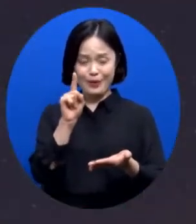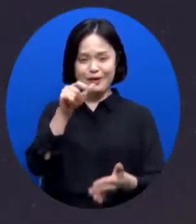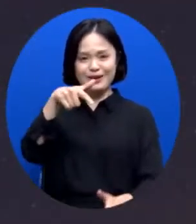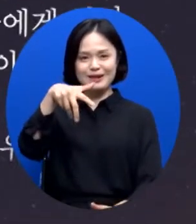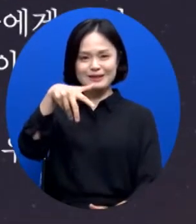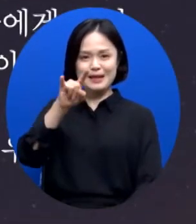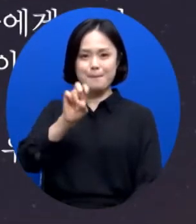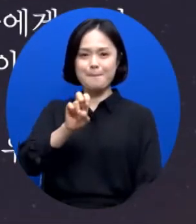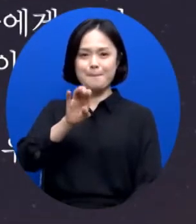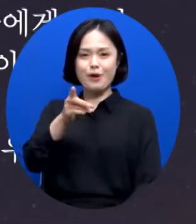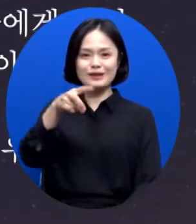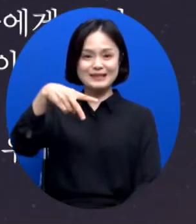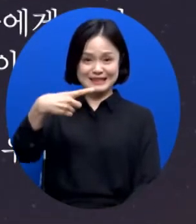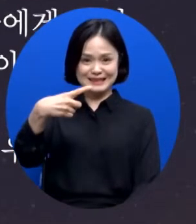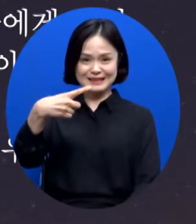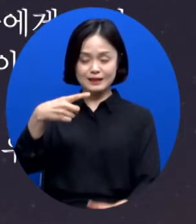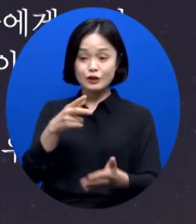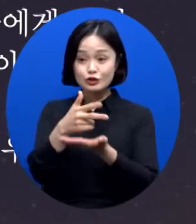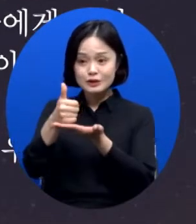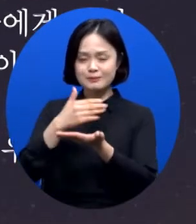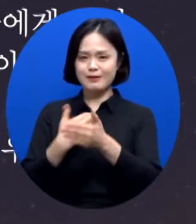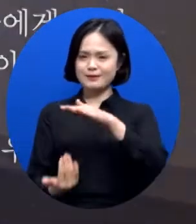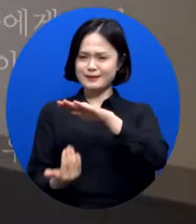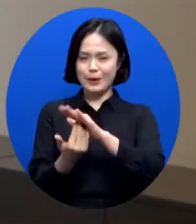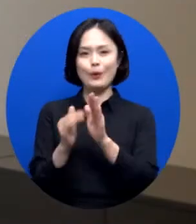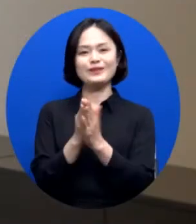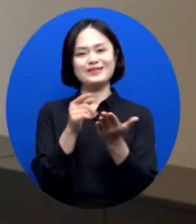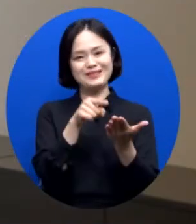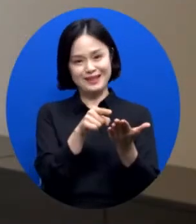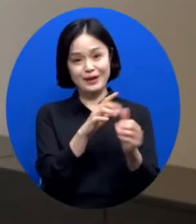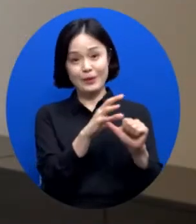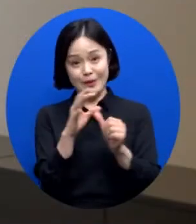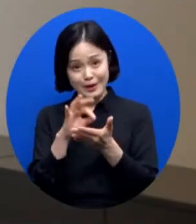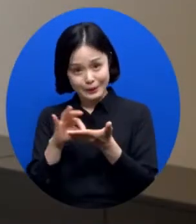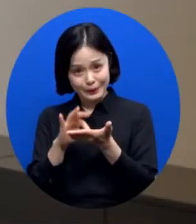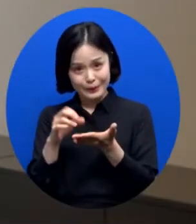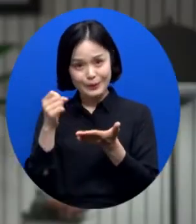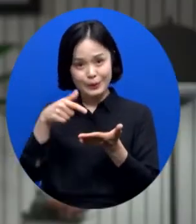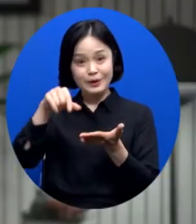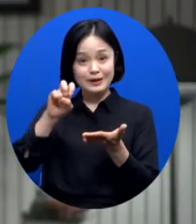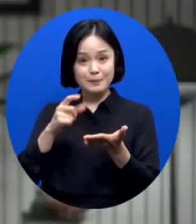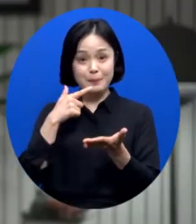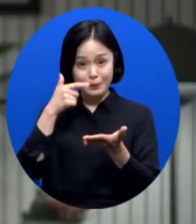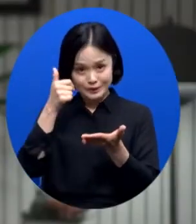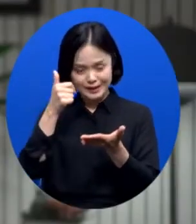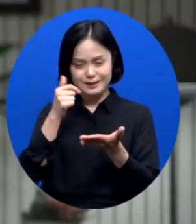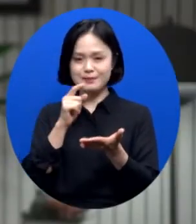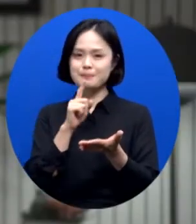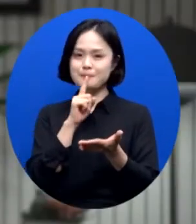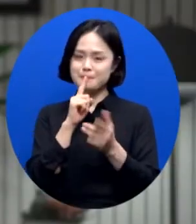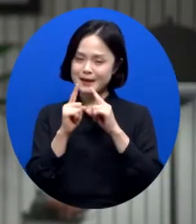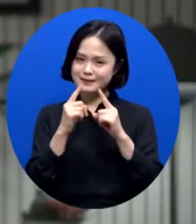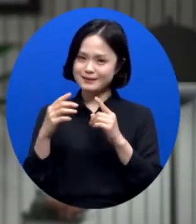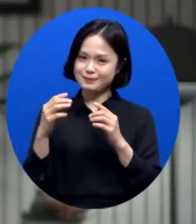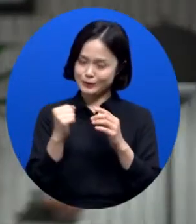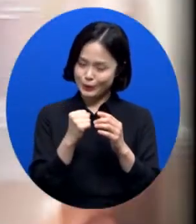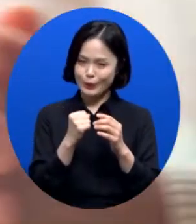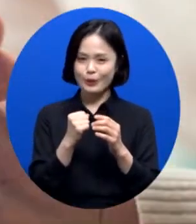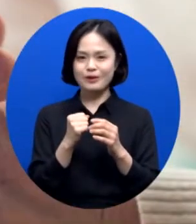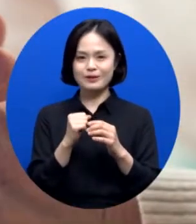최고봉, 그리고 김병삼 목사의 매일 만나 365를 통한 아침 묵상으로 은혜 넘치는 하루를